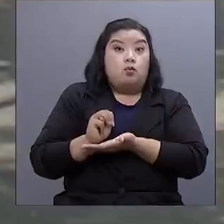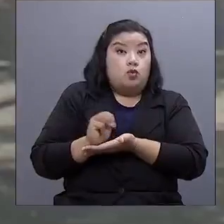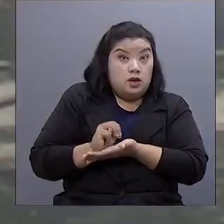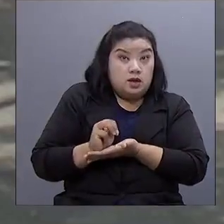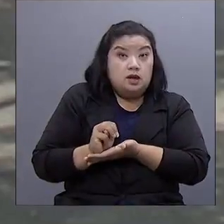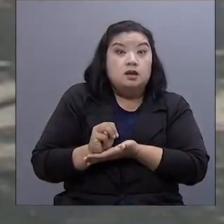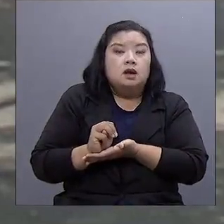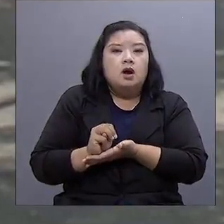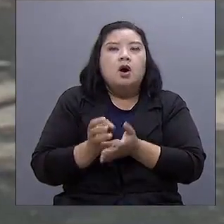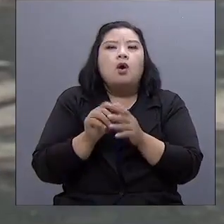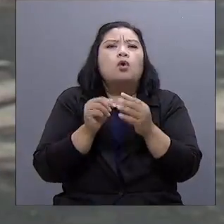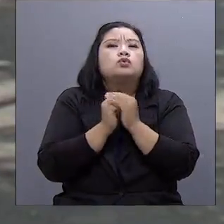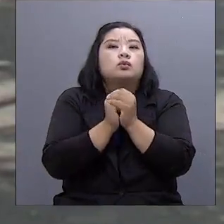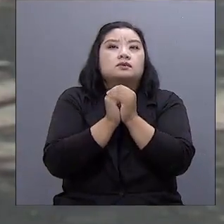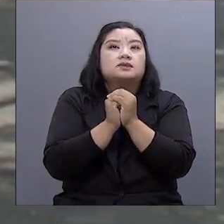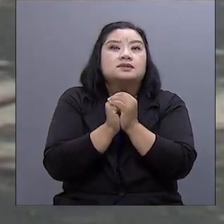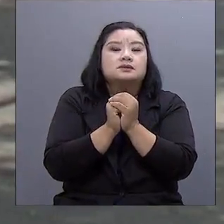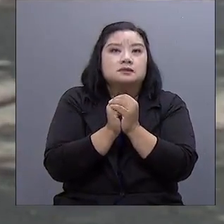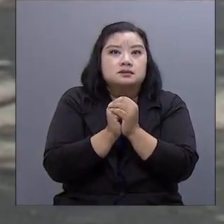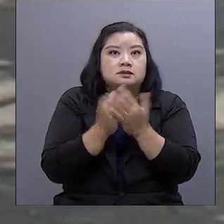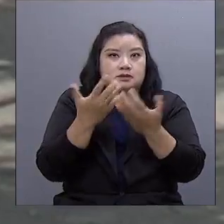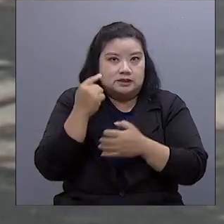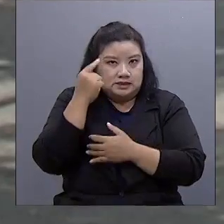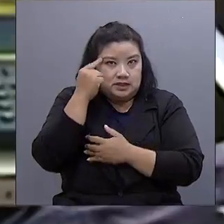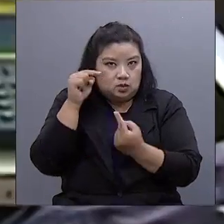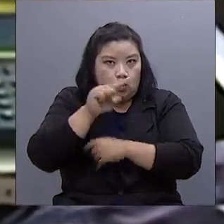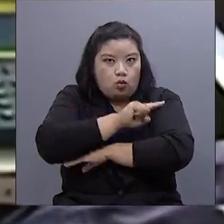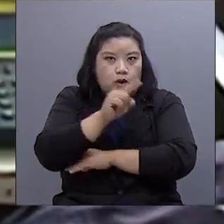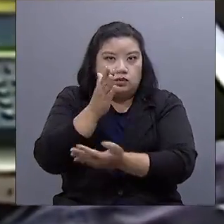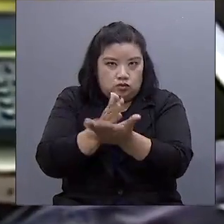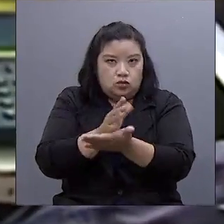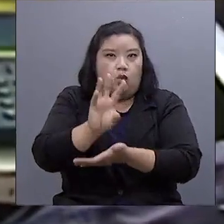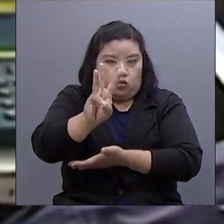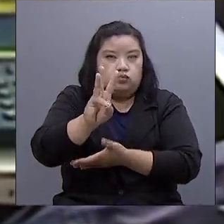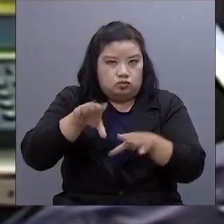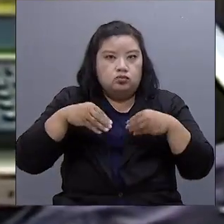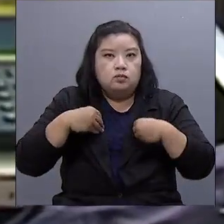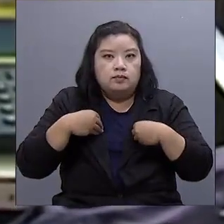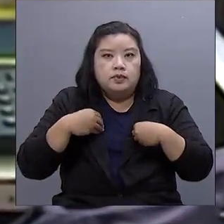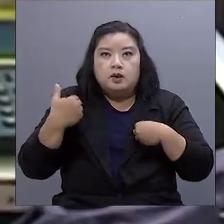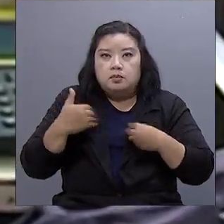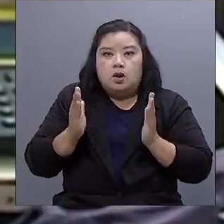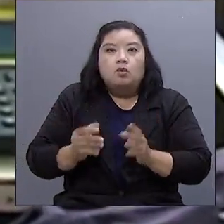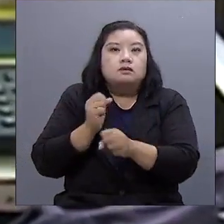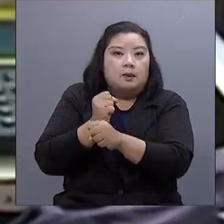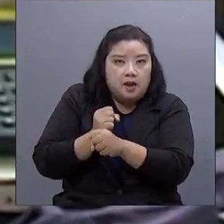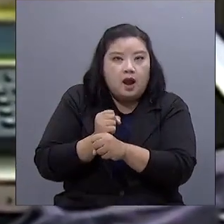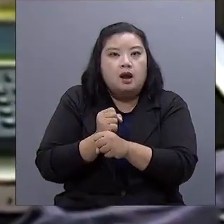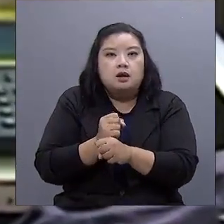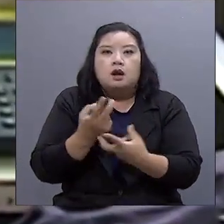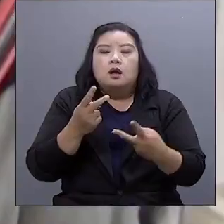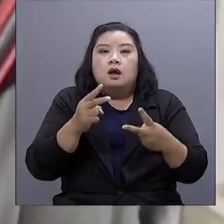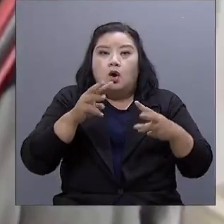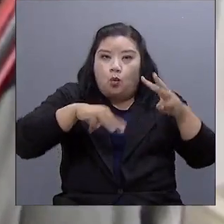กู้ภัยนครสวรรค์ก็เตรียมความพร้อมรับมือช่วงวันหยุดยาวนะคะโดยได้จัดเตรียมกำลังพลและเวียนยามหมุนเวียนตล